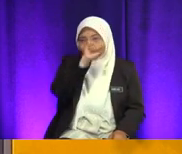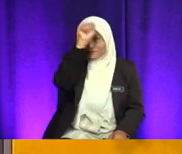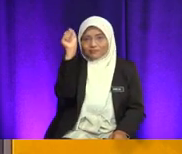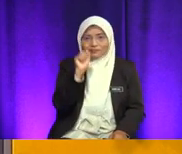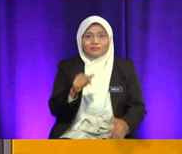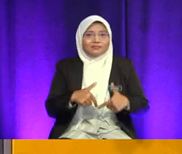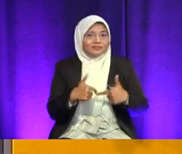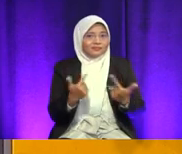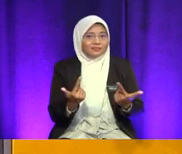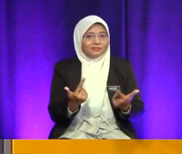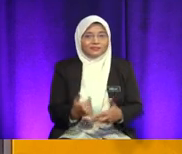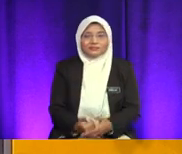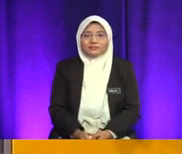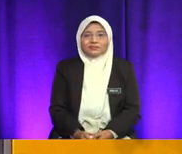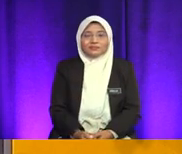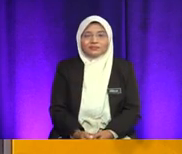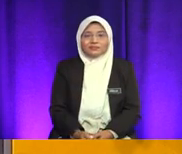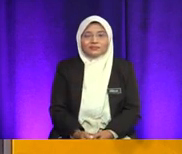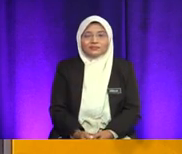untuk tajuk jenis kedaulatan